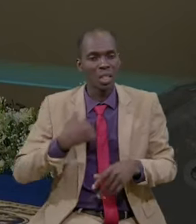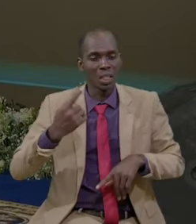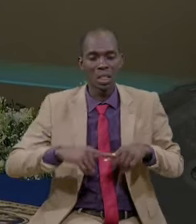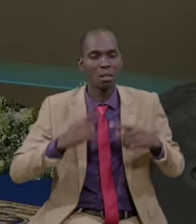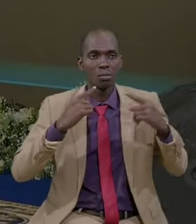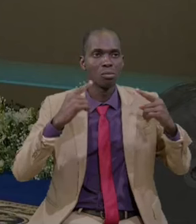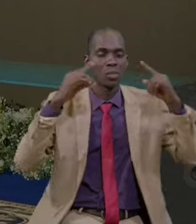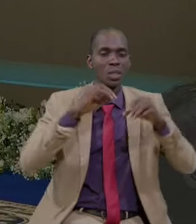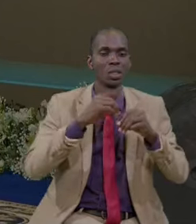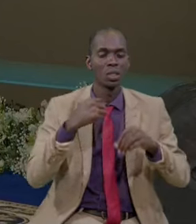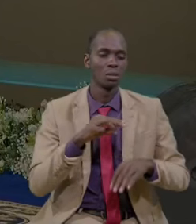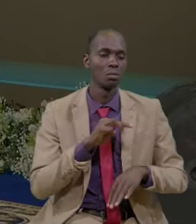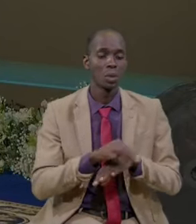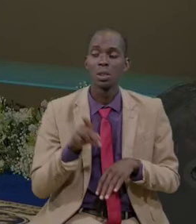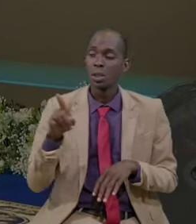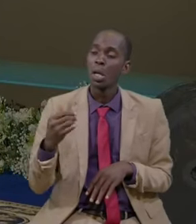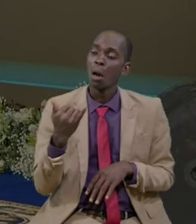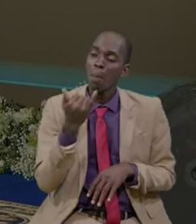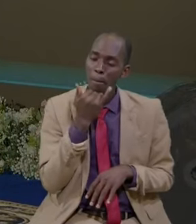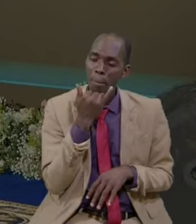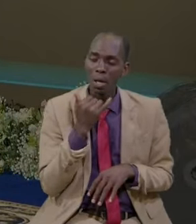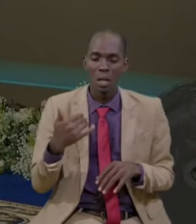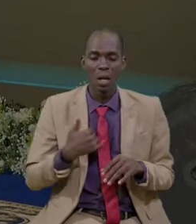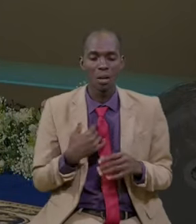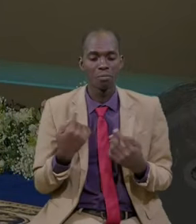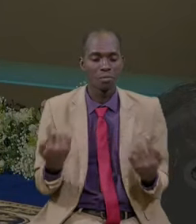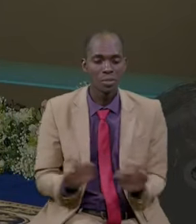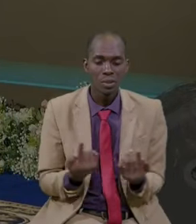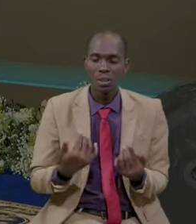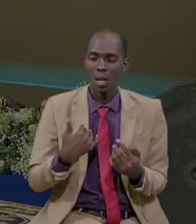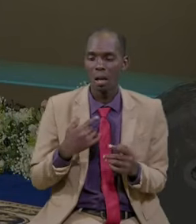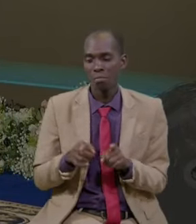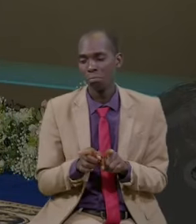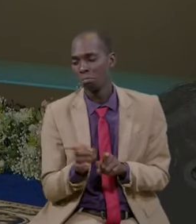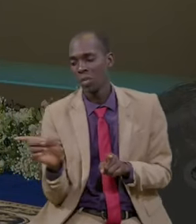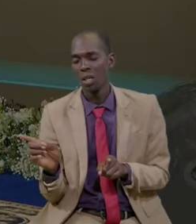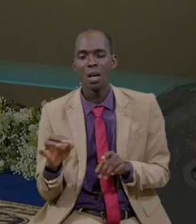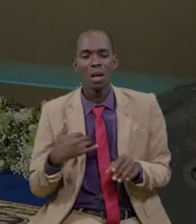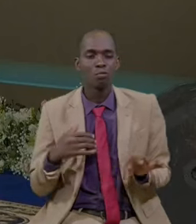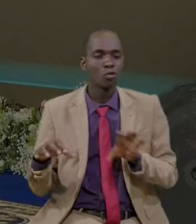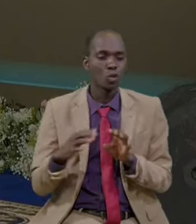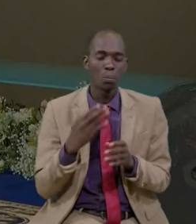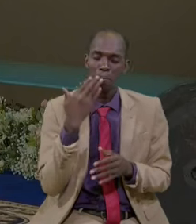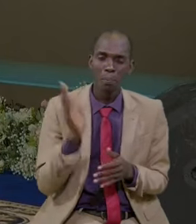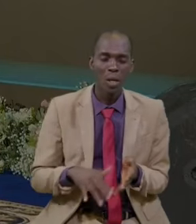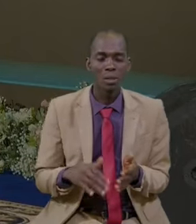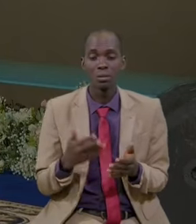dons, je vois qu'il s'est égaré. Je vois qu'il vit dans le péché, mais